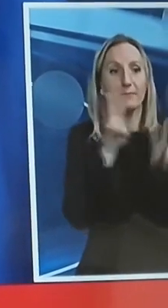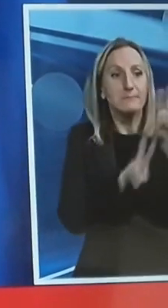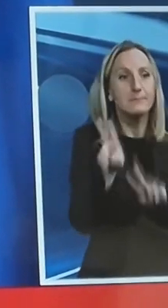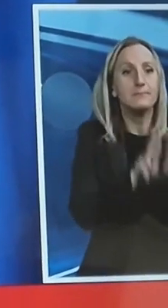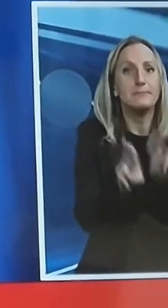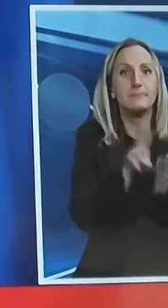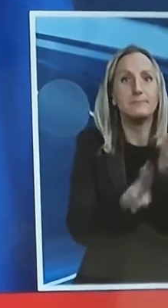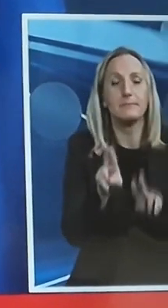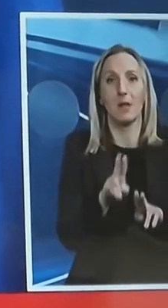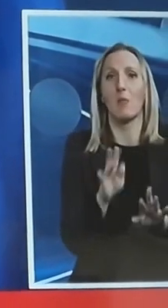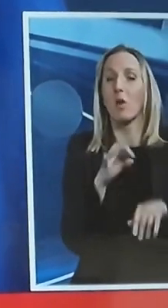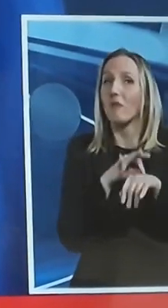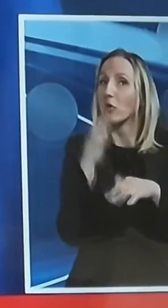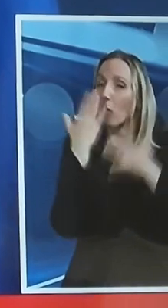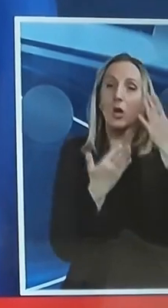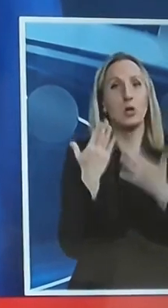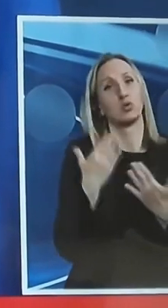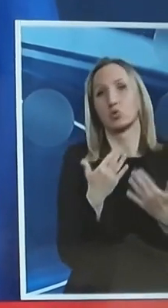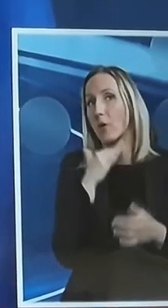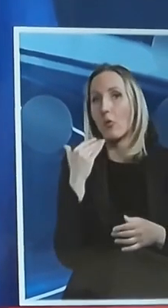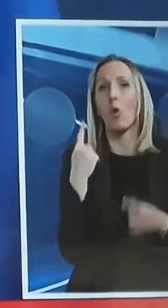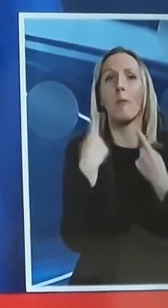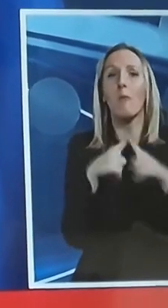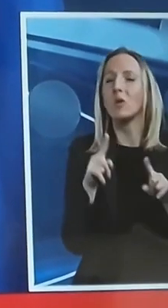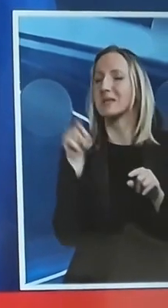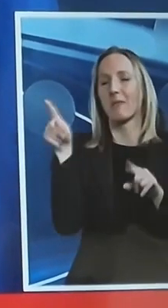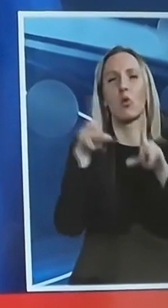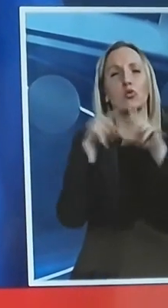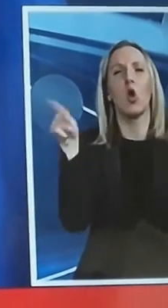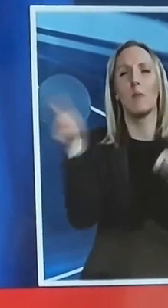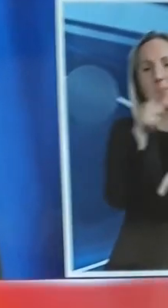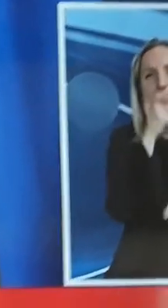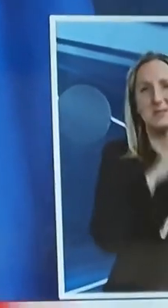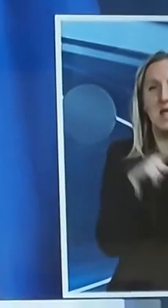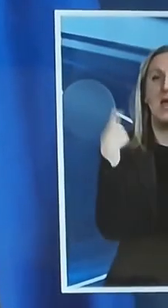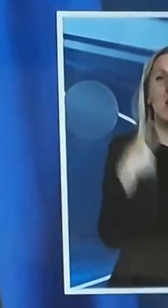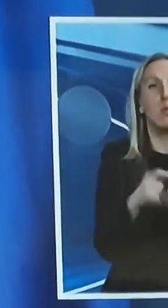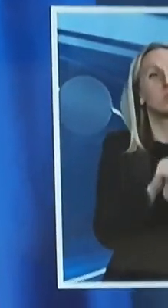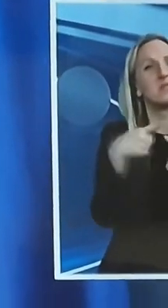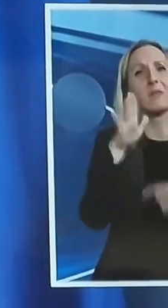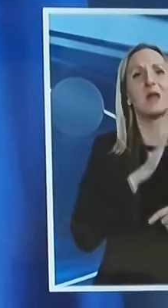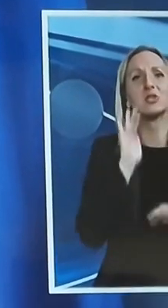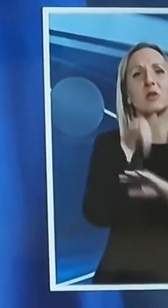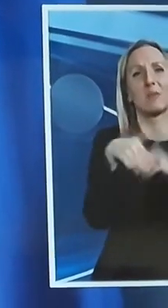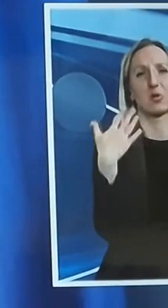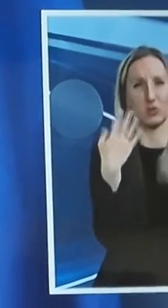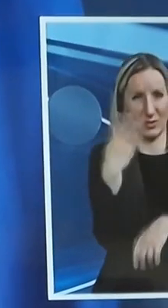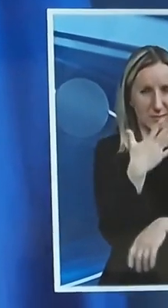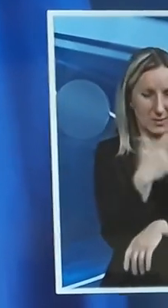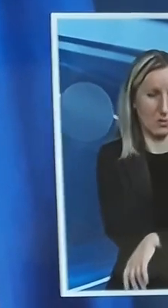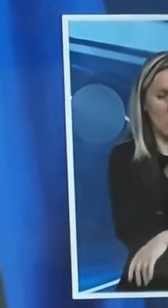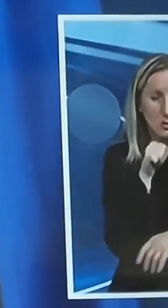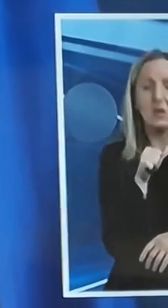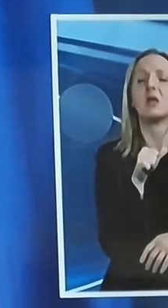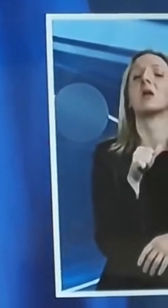povede mnogo računa, pre svega o gerijatrijskim ustanovama, ali i o svim našim sugrađanima koji su starije životne dobi